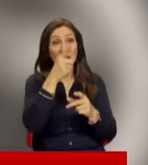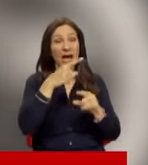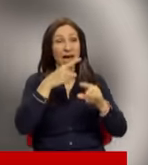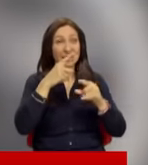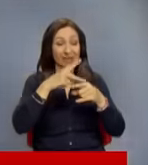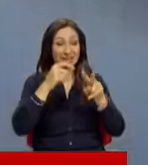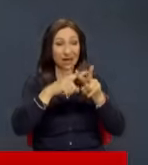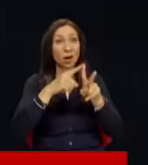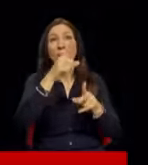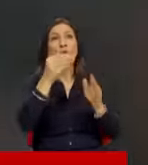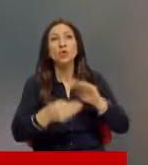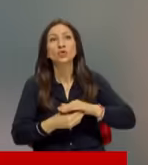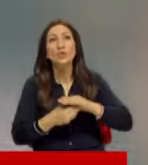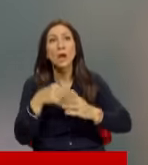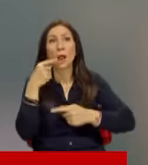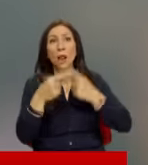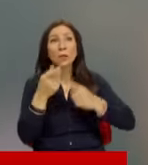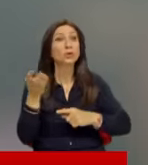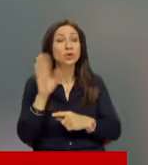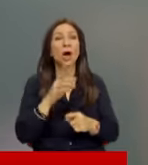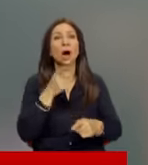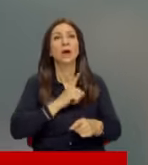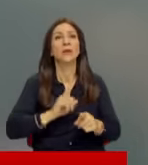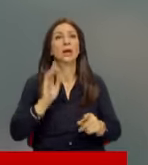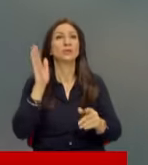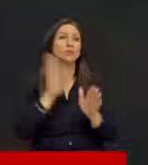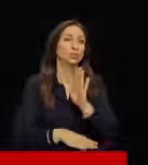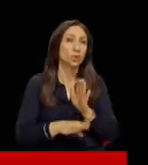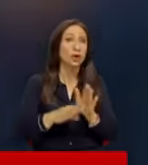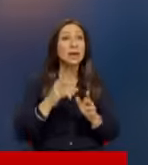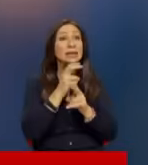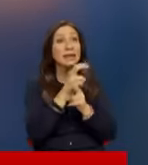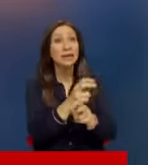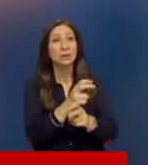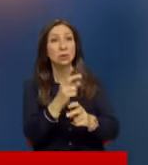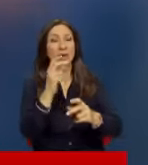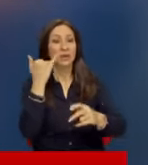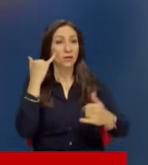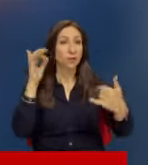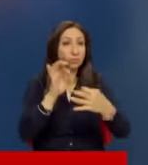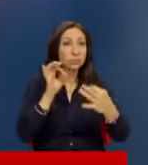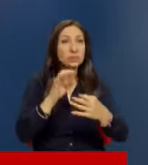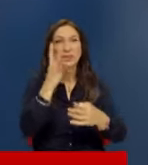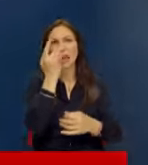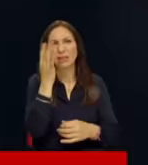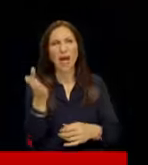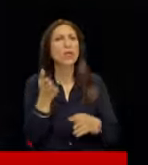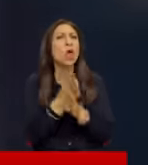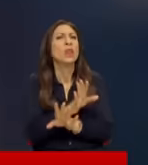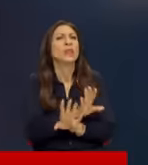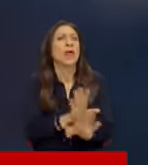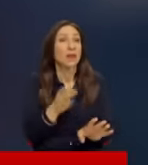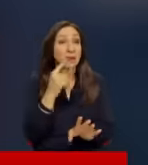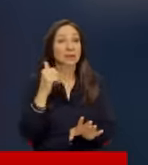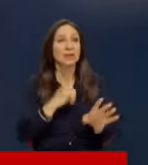Zan'ın hakkında çıkan rüşvet iddialarının ardından adaylığı düşürüldü. Şantaja uğradığını, telefon görüşmesinin de sahte olduğunu söyleyen